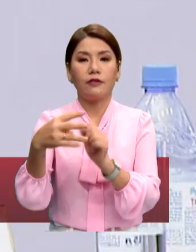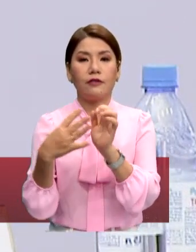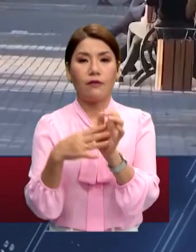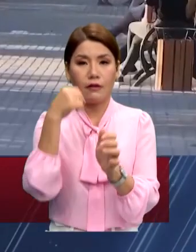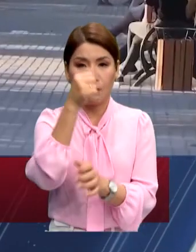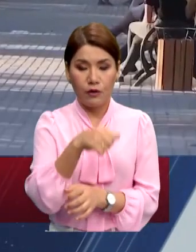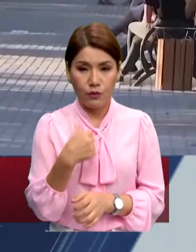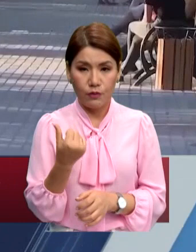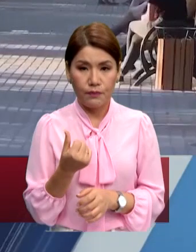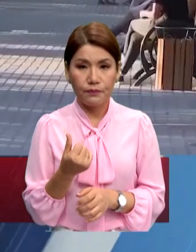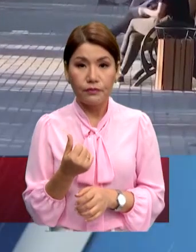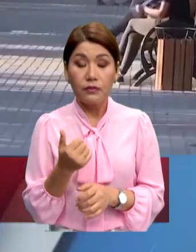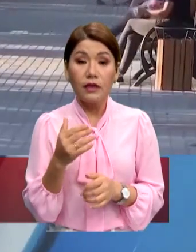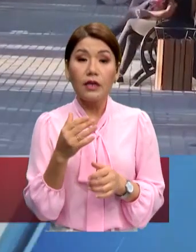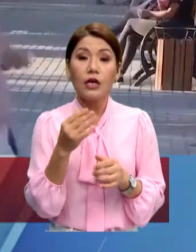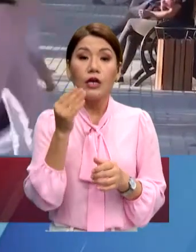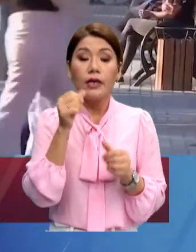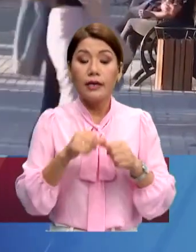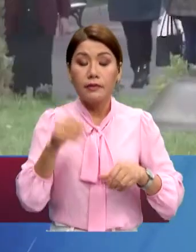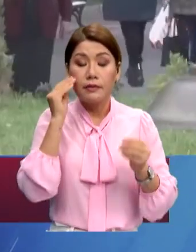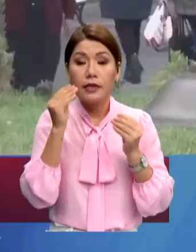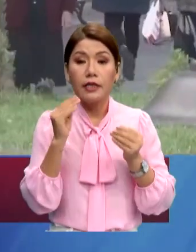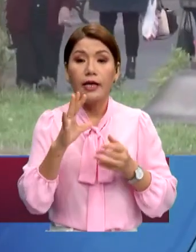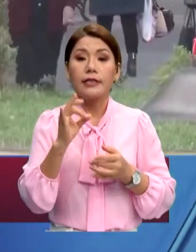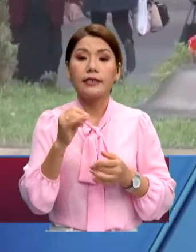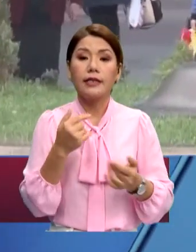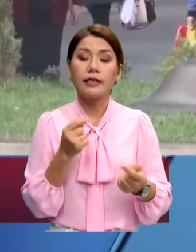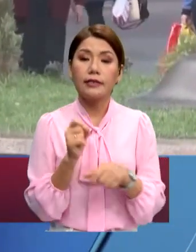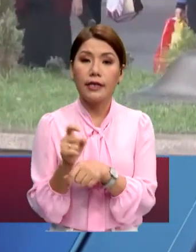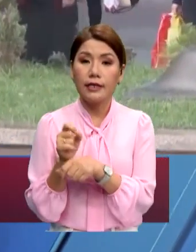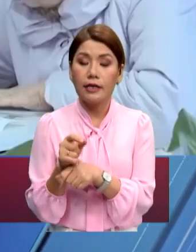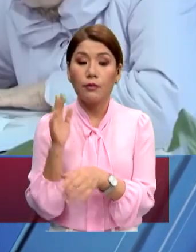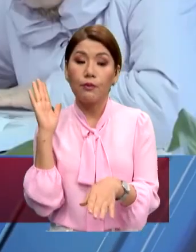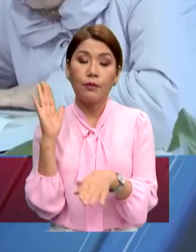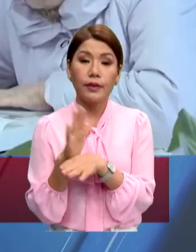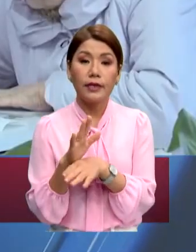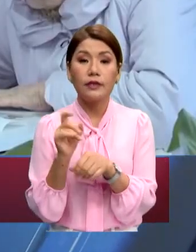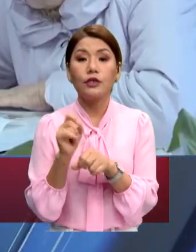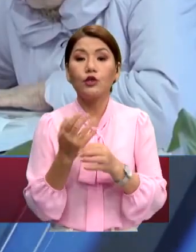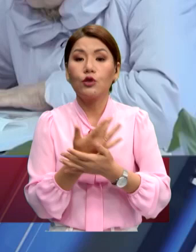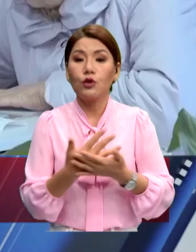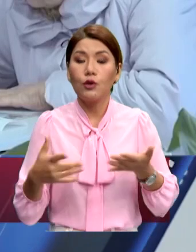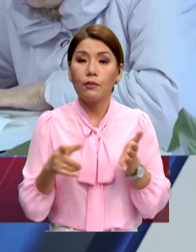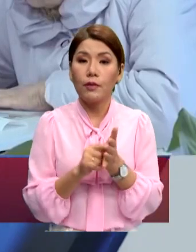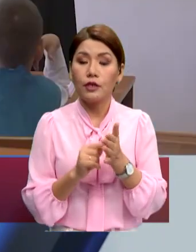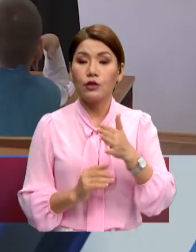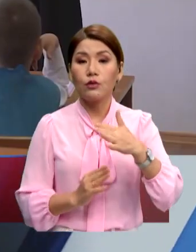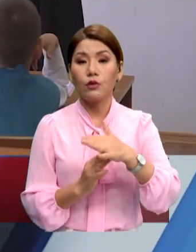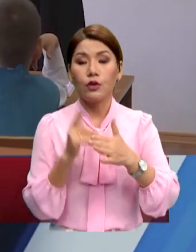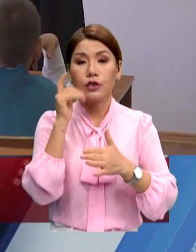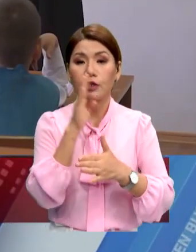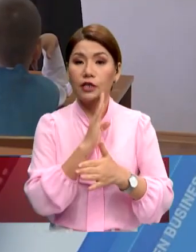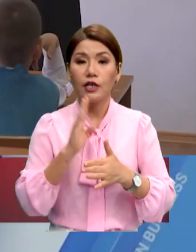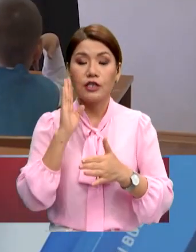году. Эксперты также остановились на социальных задачах, поставленные президентом. Приостановление пенсионного возраста женщин,